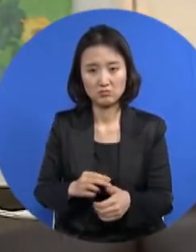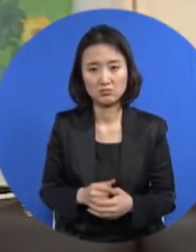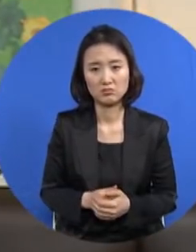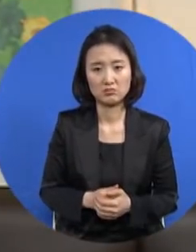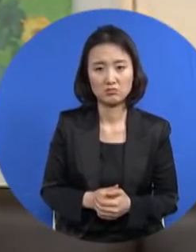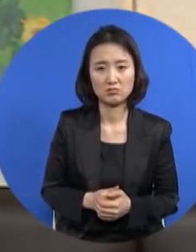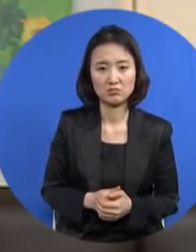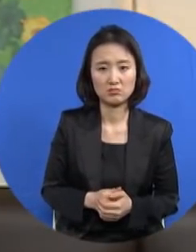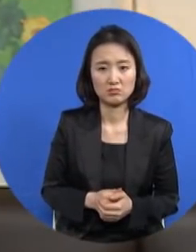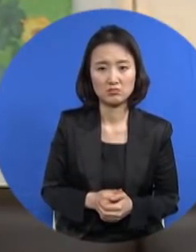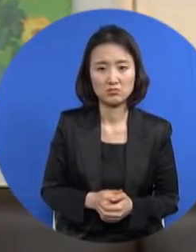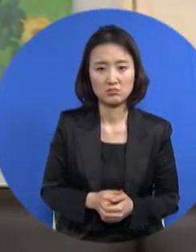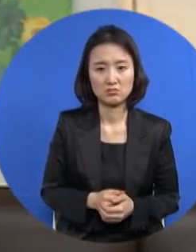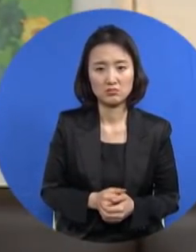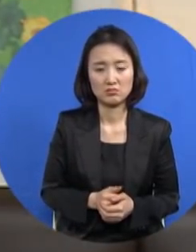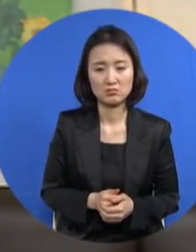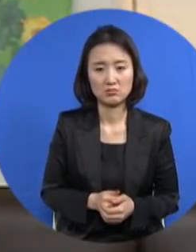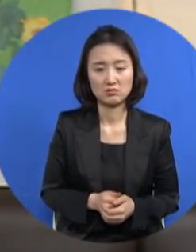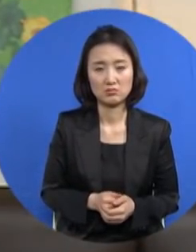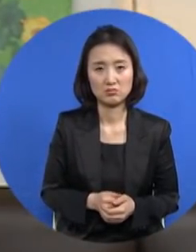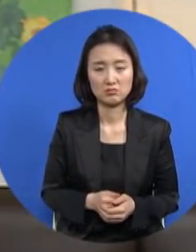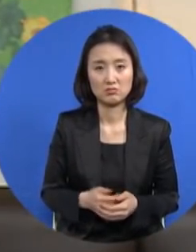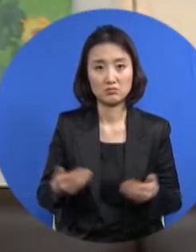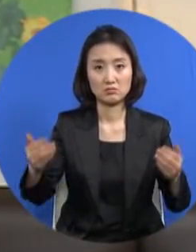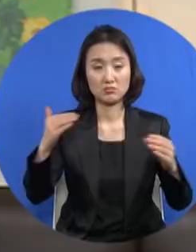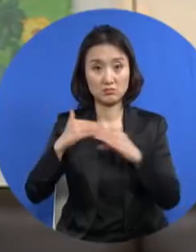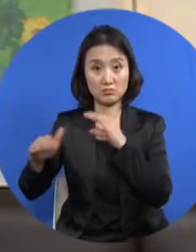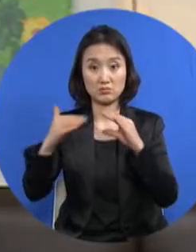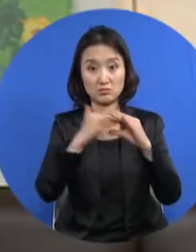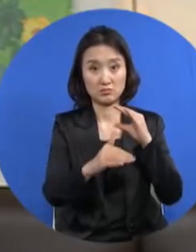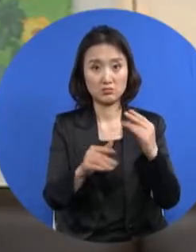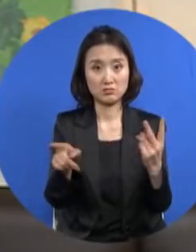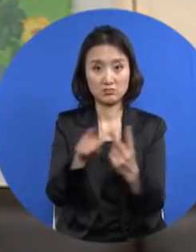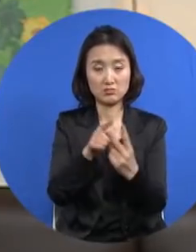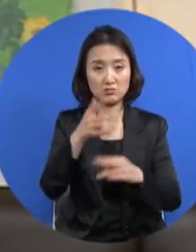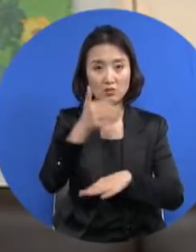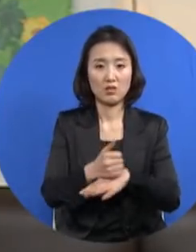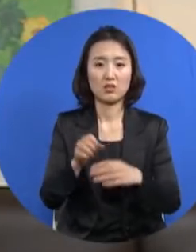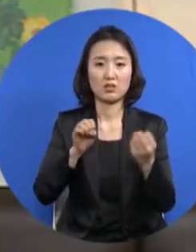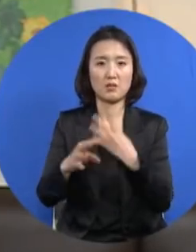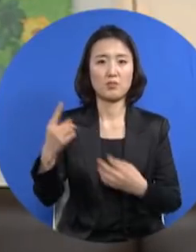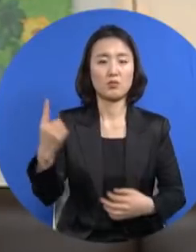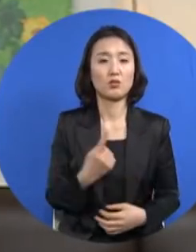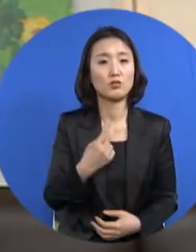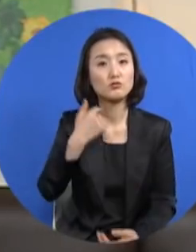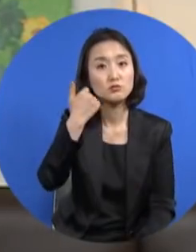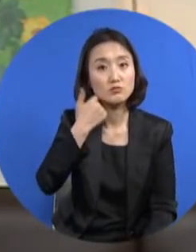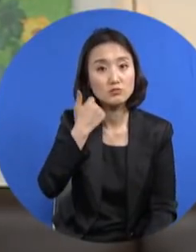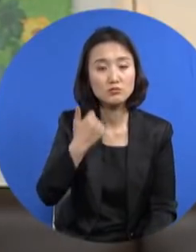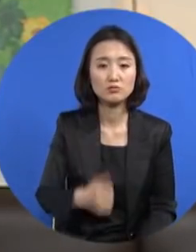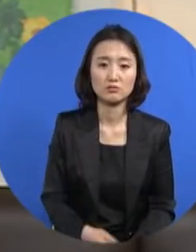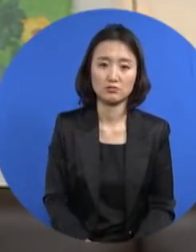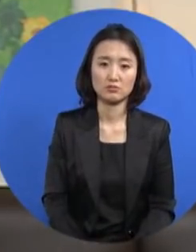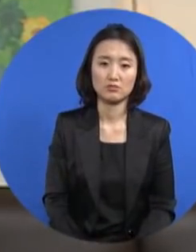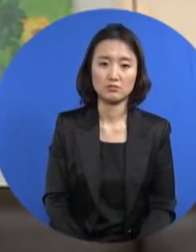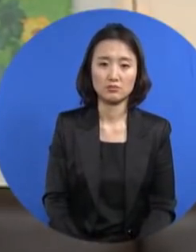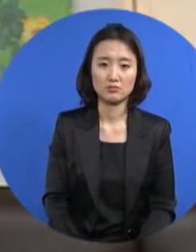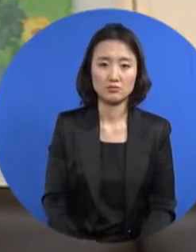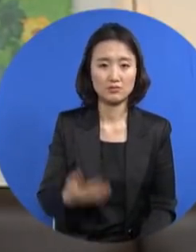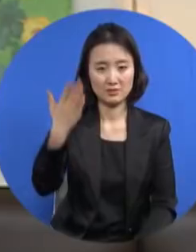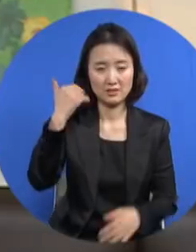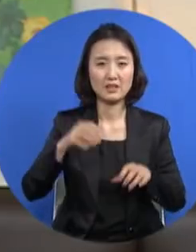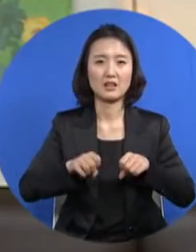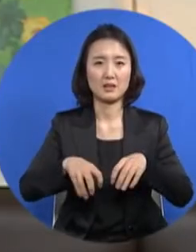그래서 편지를 해서 했는데 둘 중에 한 사람한테 답이 왔어요. 어떤 분한테 왔을까요?